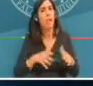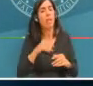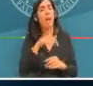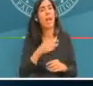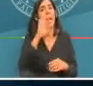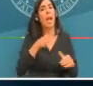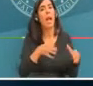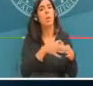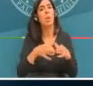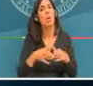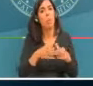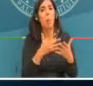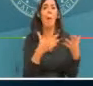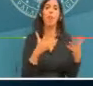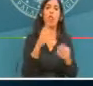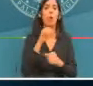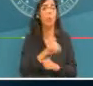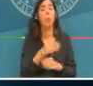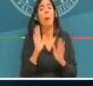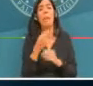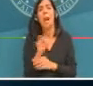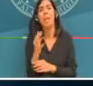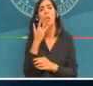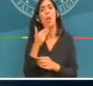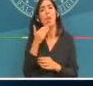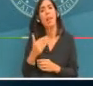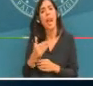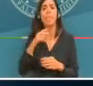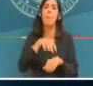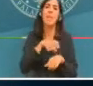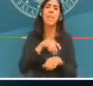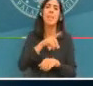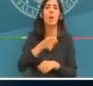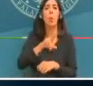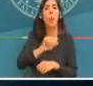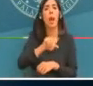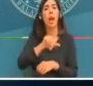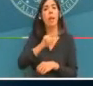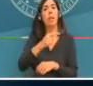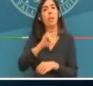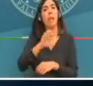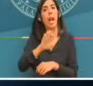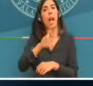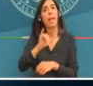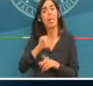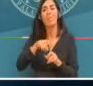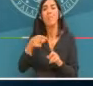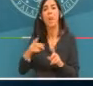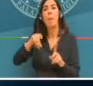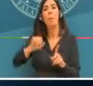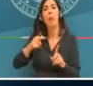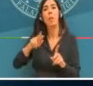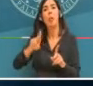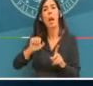nelle ore in cui lavoravamo per definire il piano delle nuove misure loro ragionavano già sulle nuove